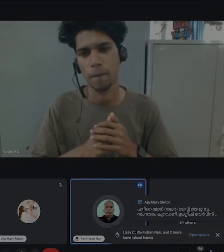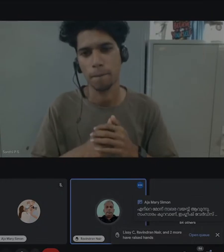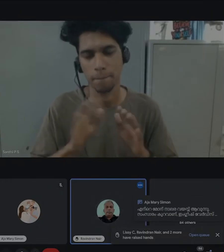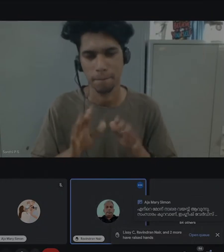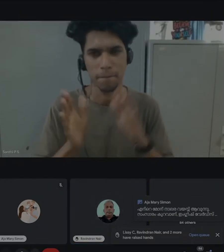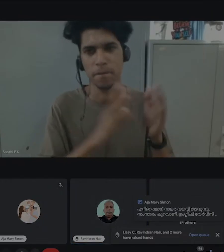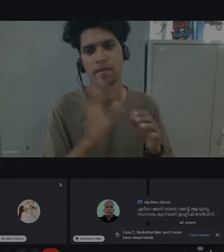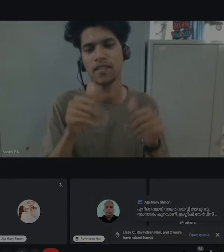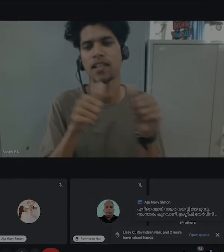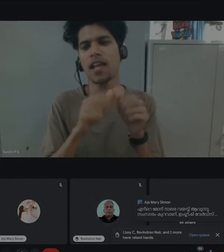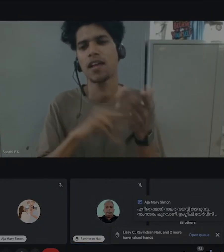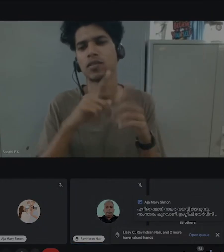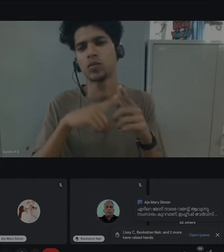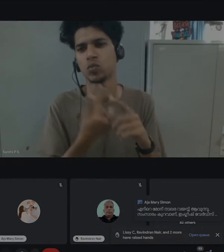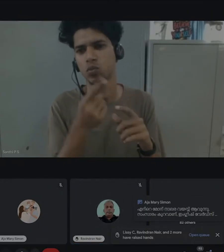ഓക്കെ.